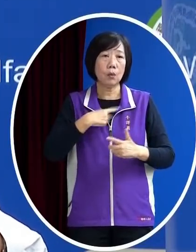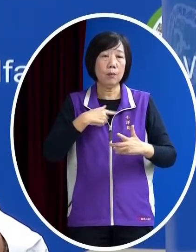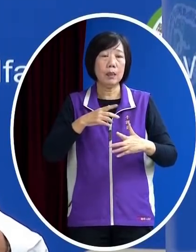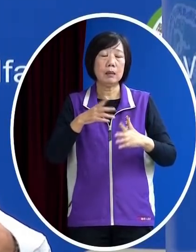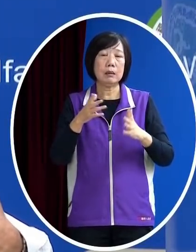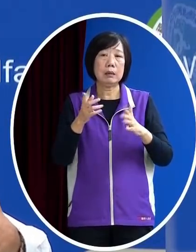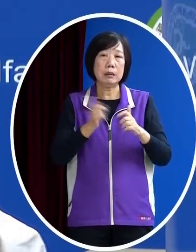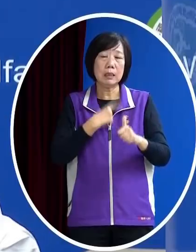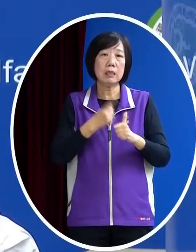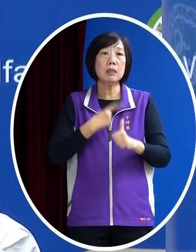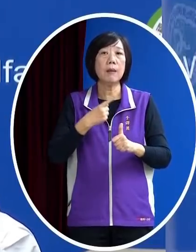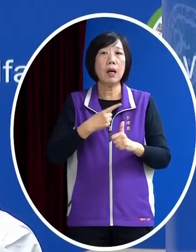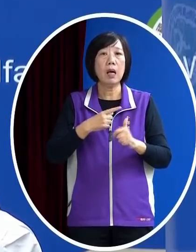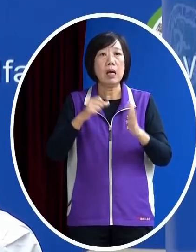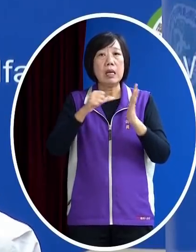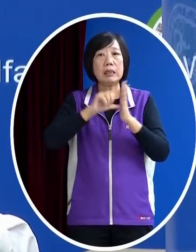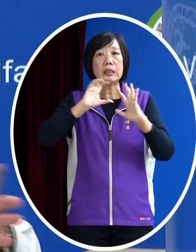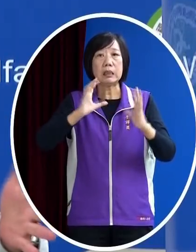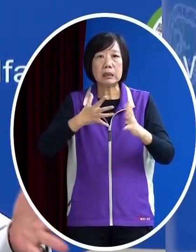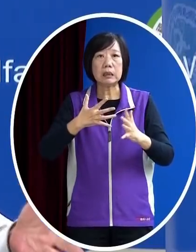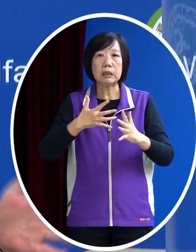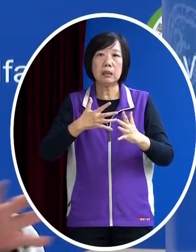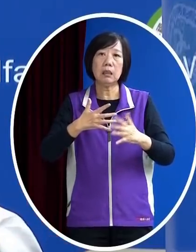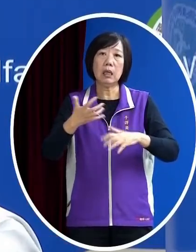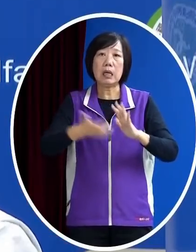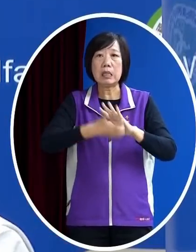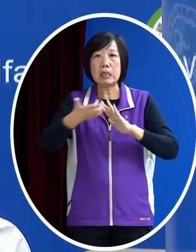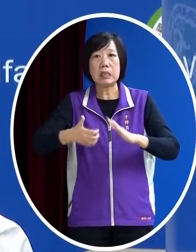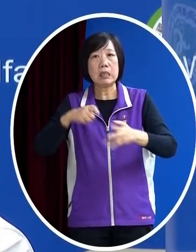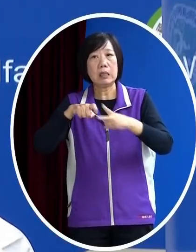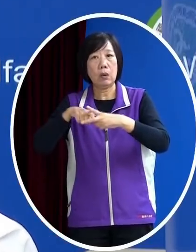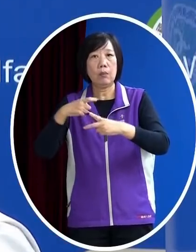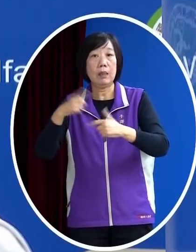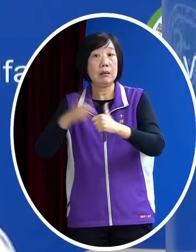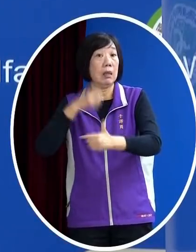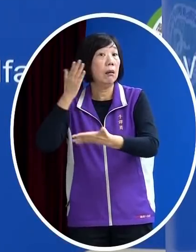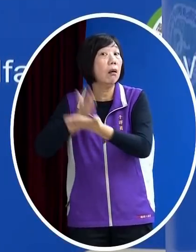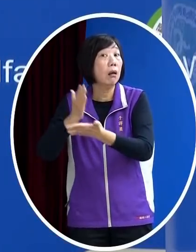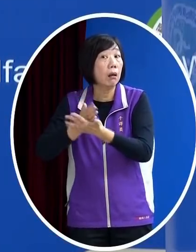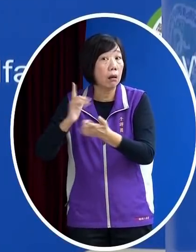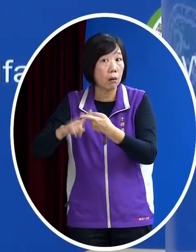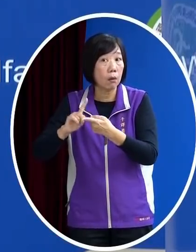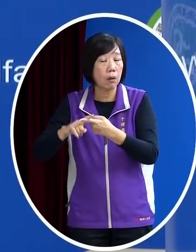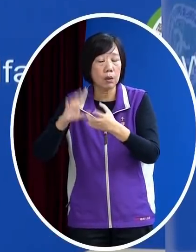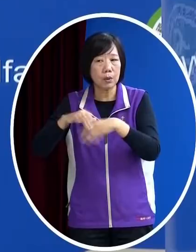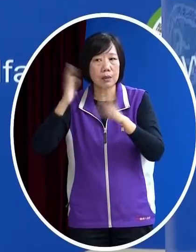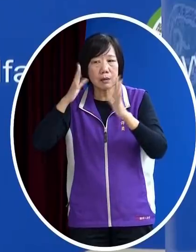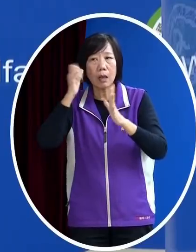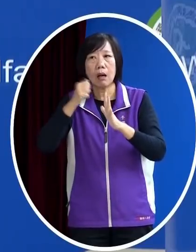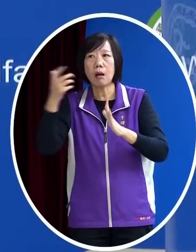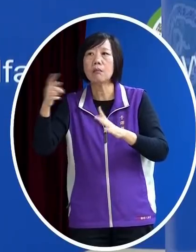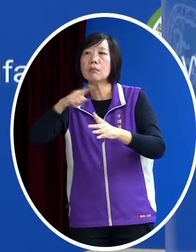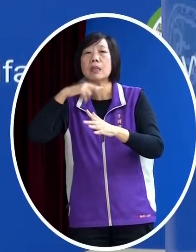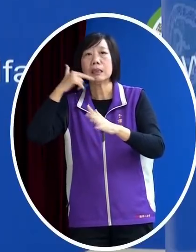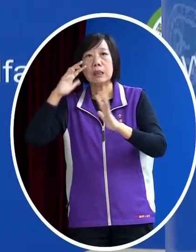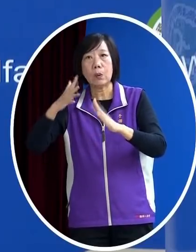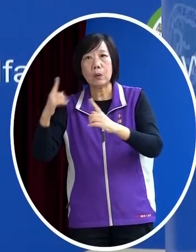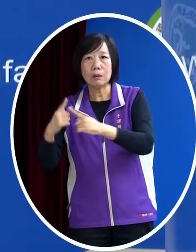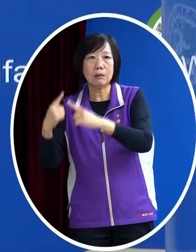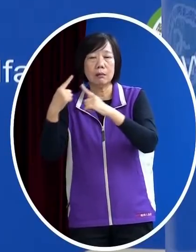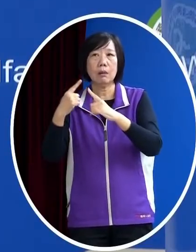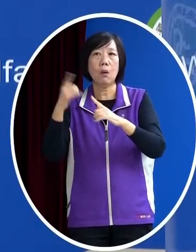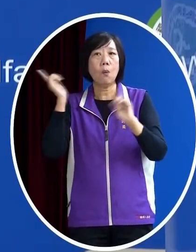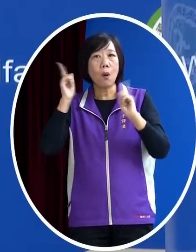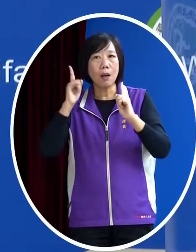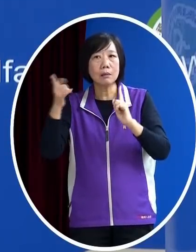尼的移工本来就要接到集中检疫所，然后那一部分停了，那空下来，好，刚好可以容纳现在从那个英国